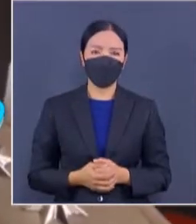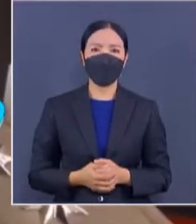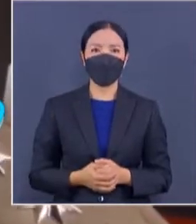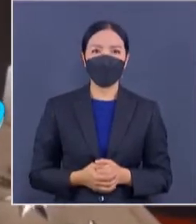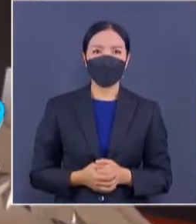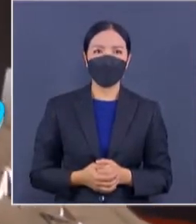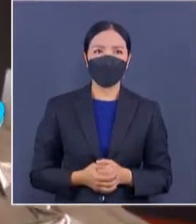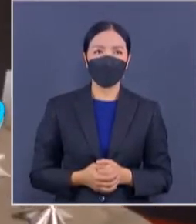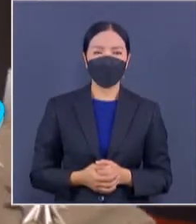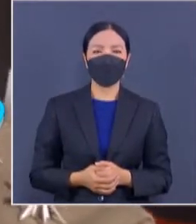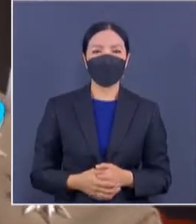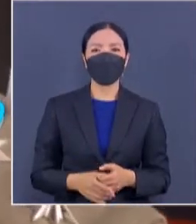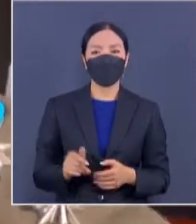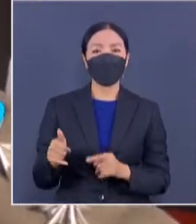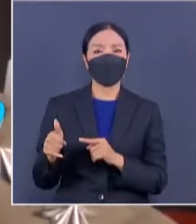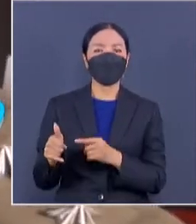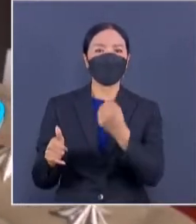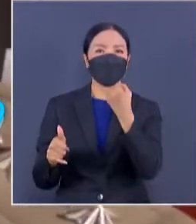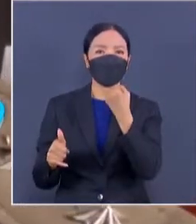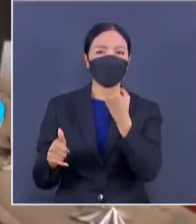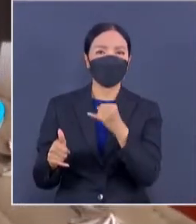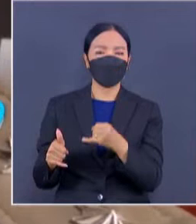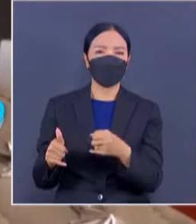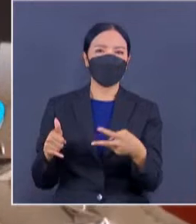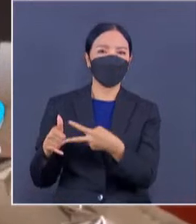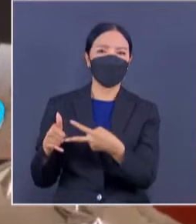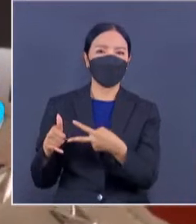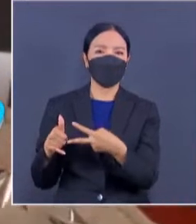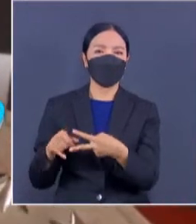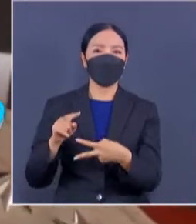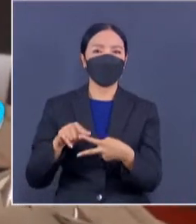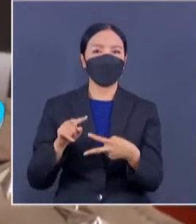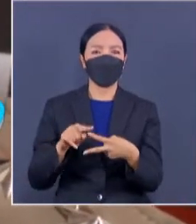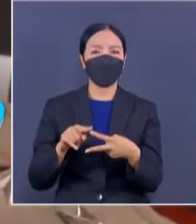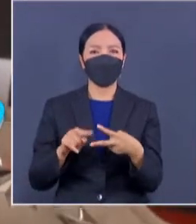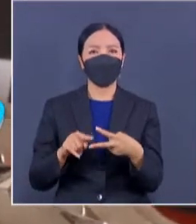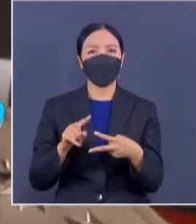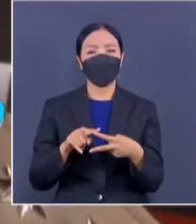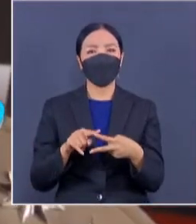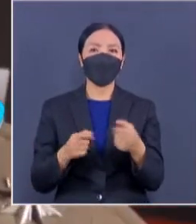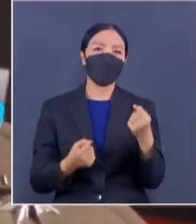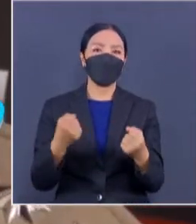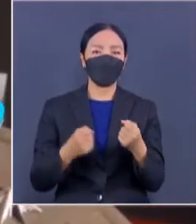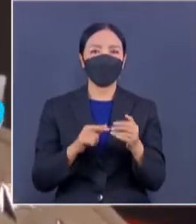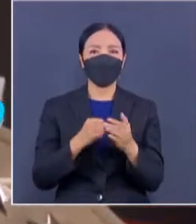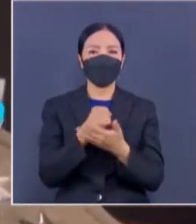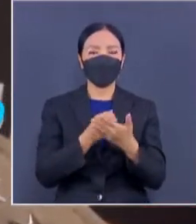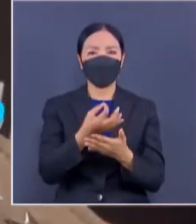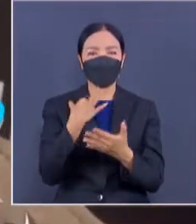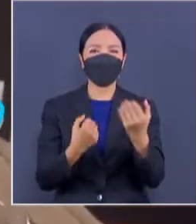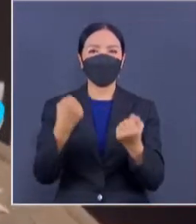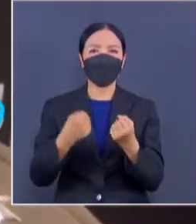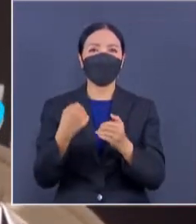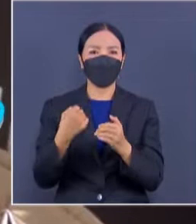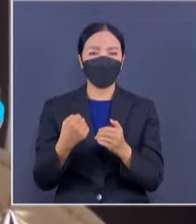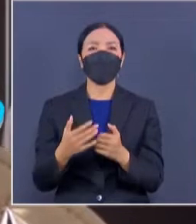ครับเป็น2ข้อหาก็เป็นผู้จำรถขับรถขณะเสพยาเสพติด